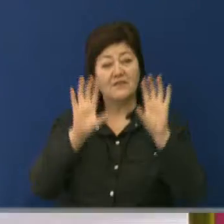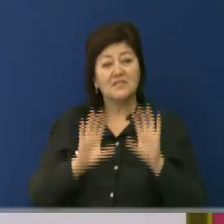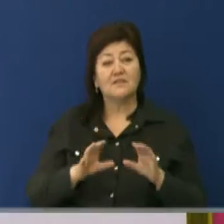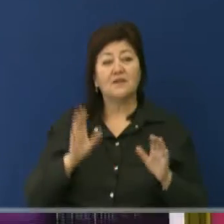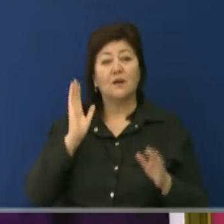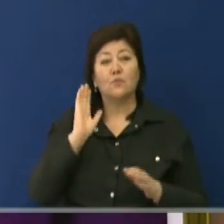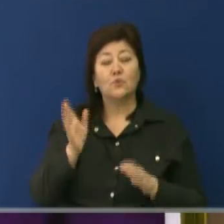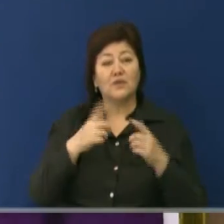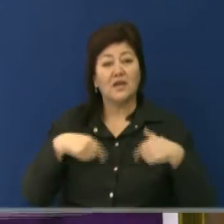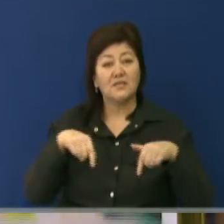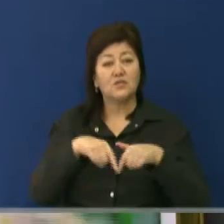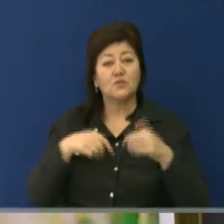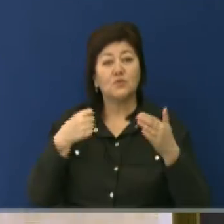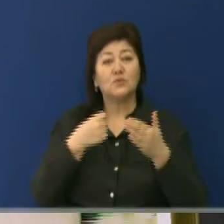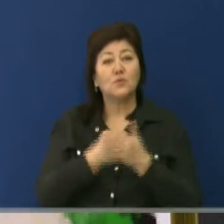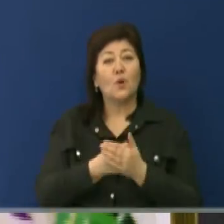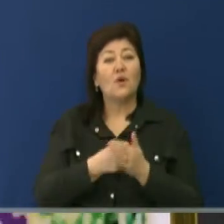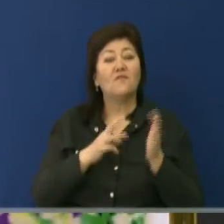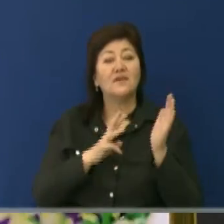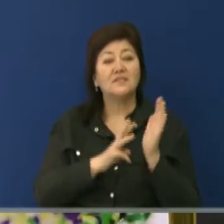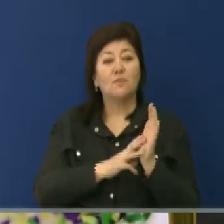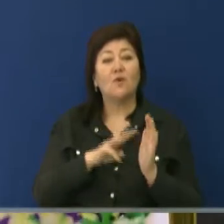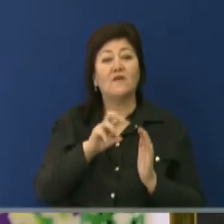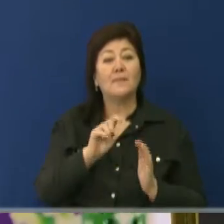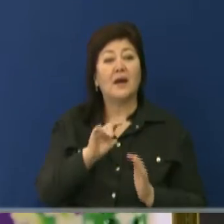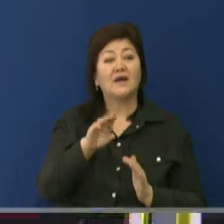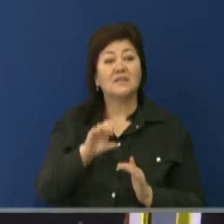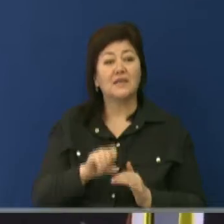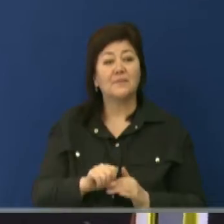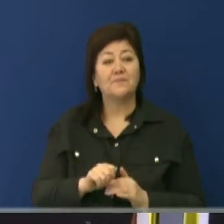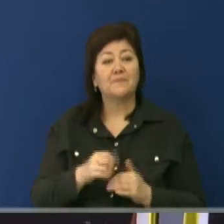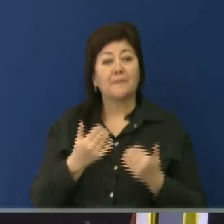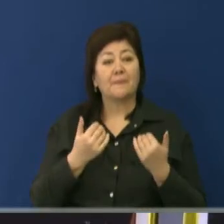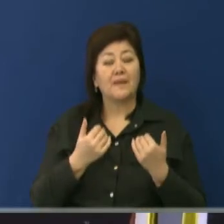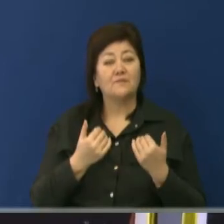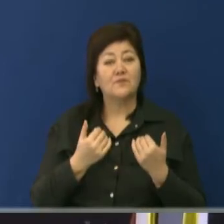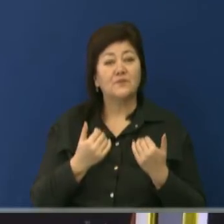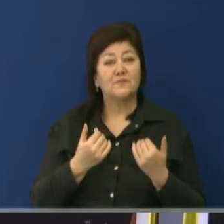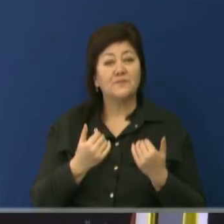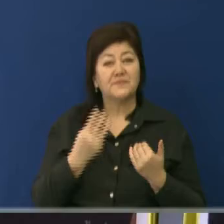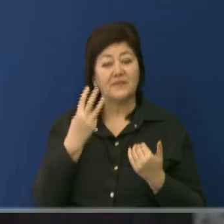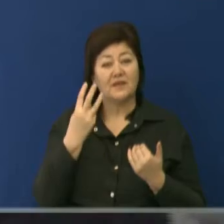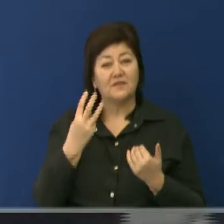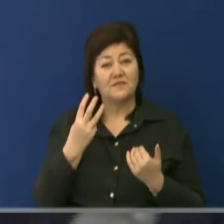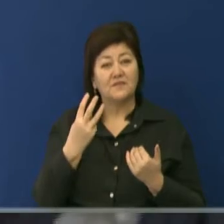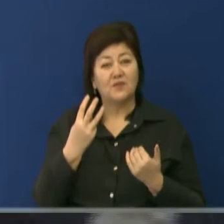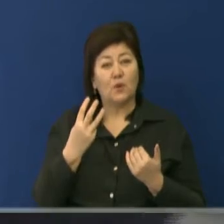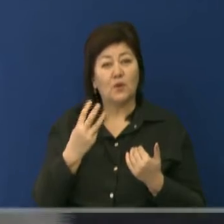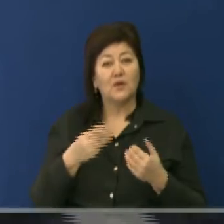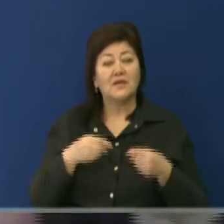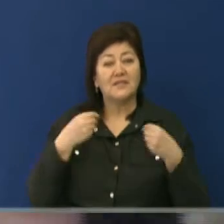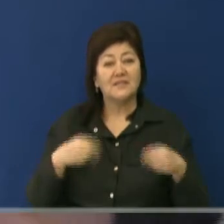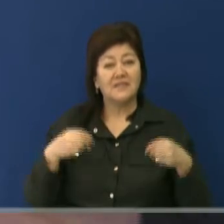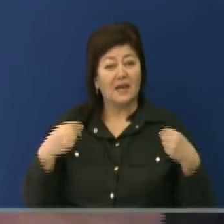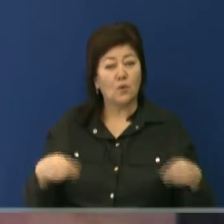Оның аясында 150 іскер әйелдің портретін қою көзделген. Шара алдағы уақытта қаламыздағы 3 ірі сауда орталықтарында, темір